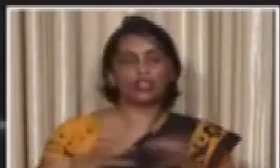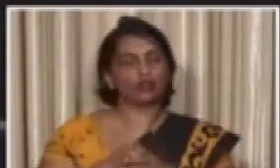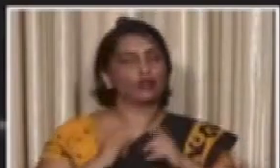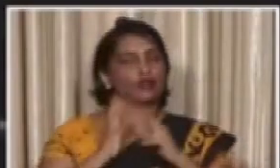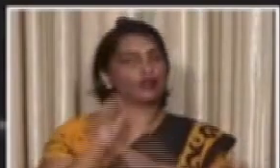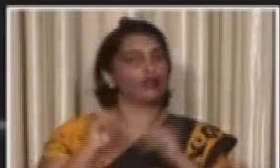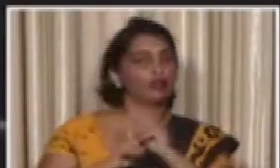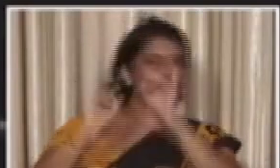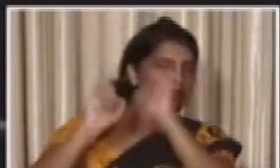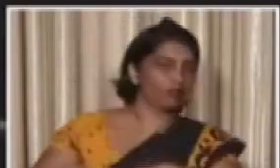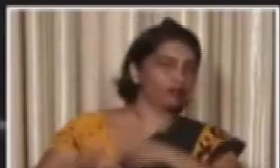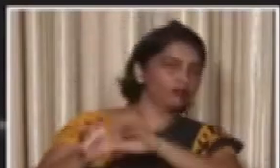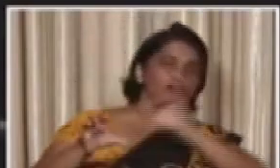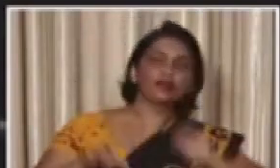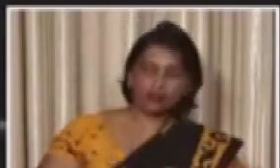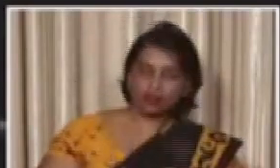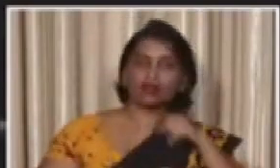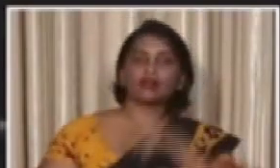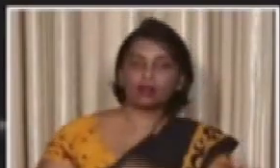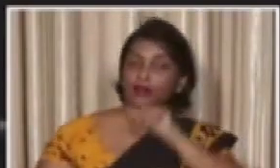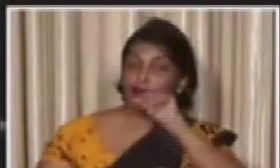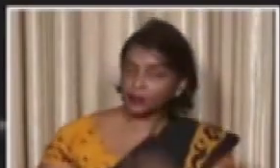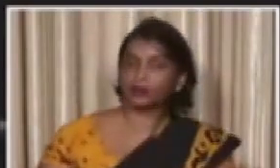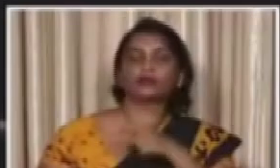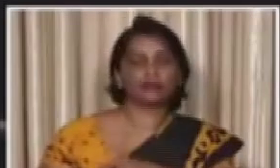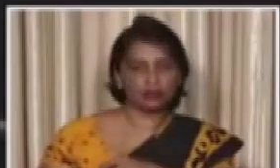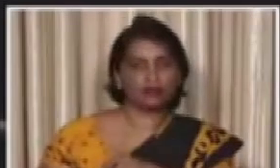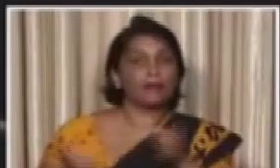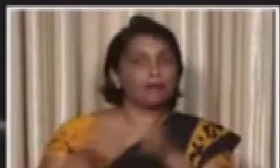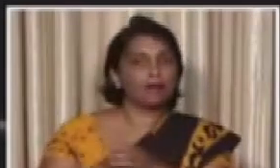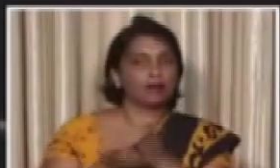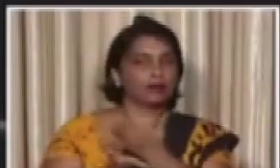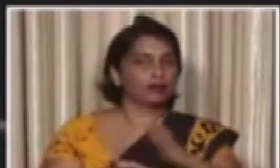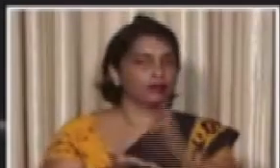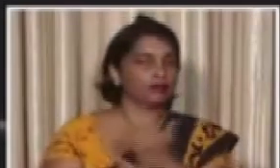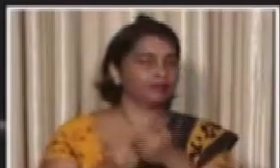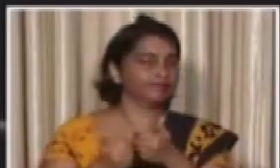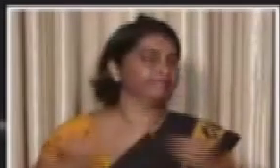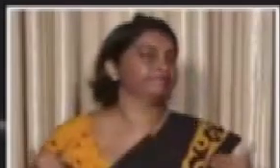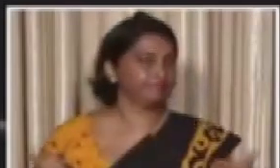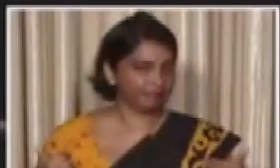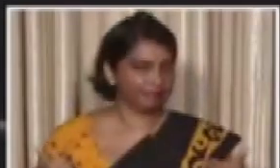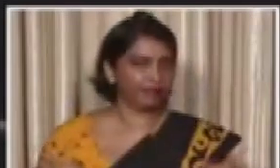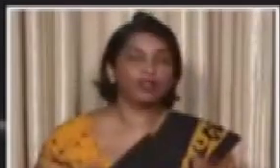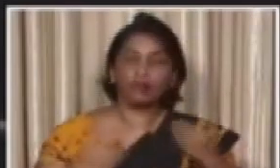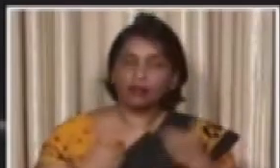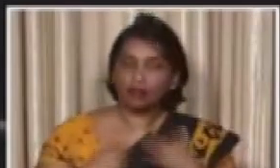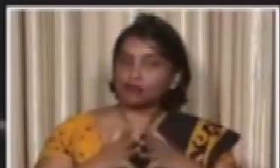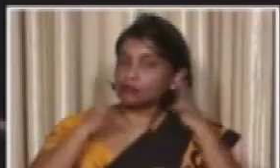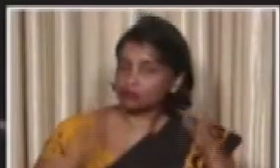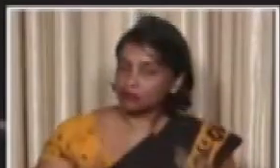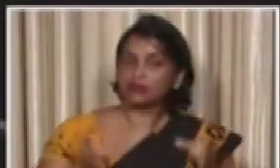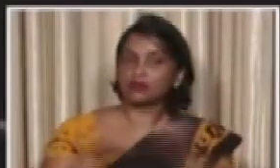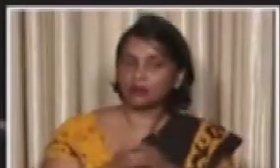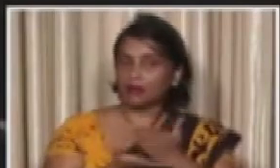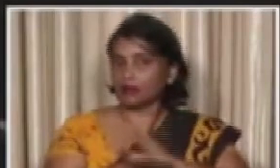ජාතික පක්ෂයේ නිවත් වීමත් සමග තමයි ඇත්ත වශයෙන්ම පක්ෂය දෙකඩ වීම යථාර්ථයක් බවට පත් වුණේ. අපි බහුතරයක් පක්ෂය